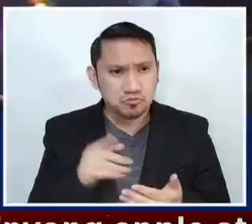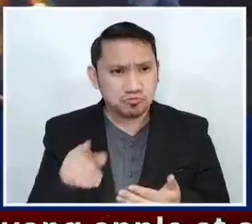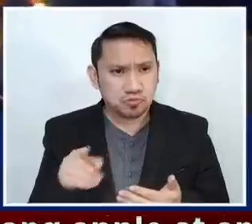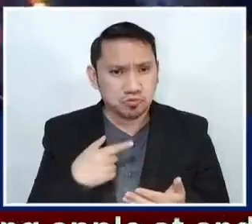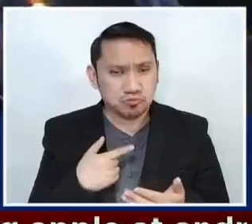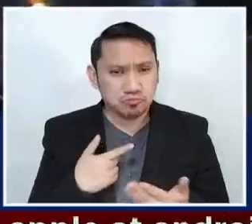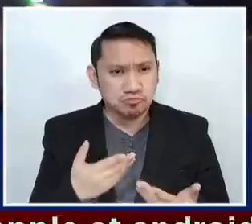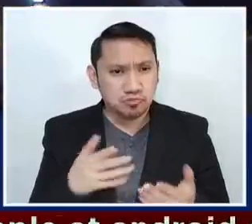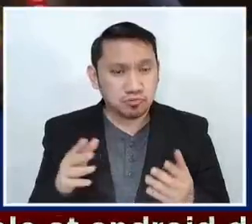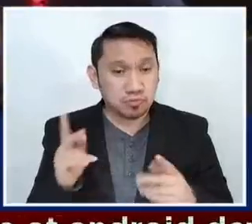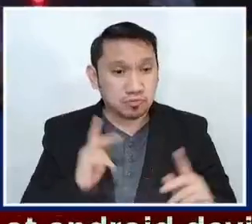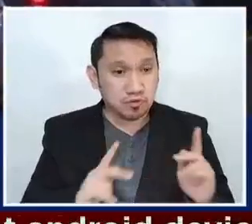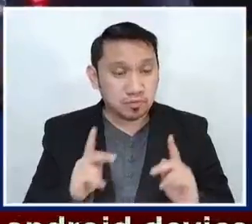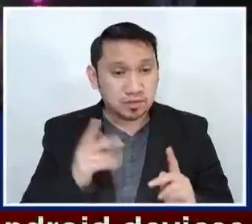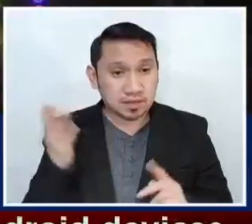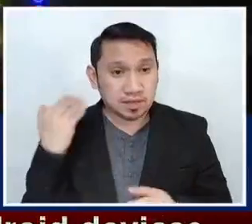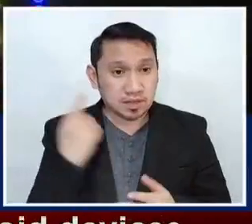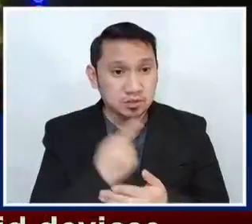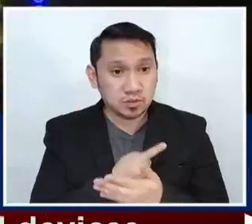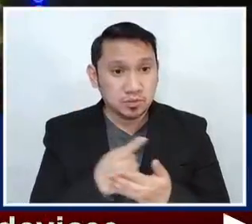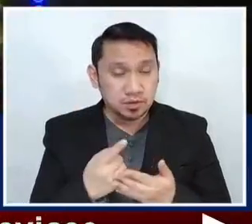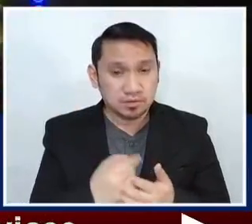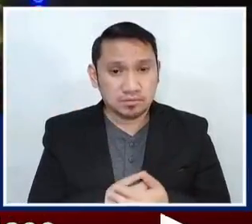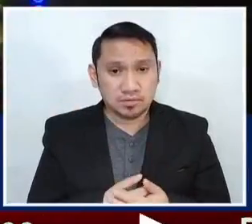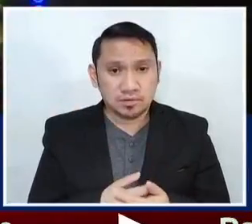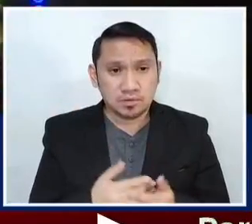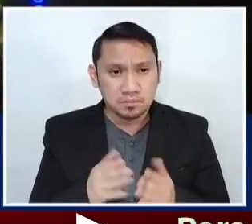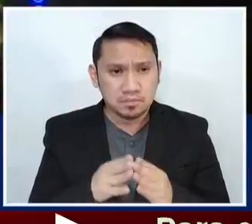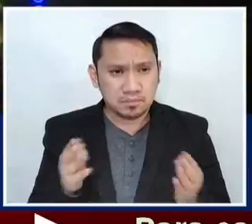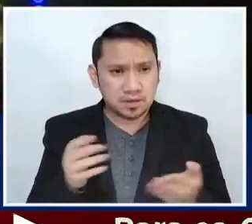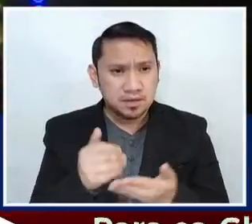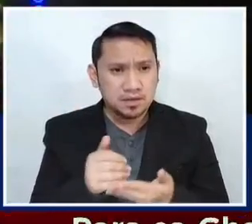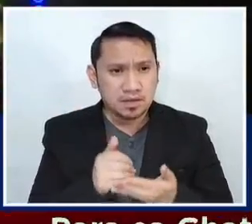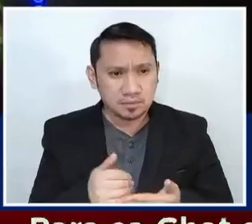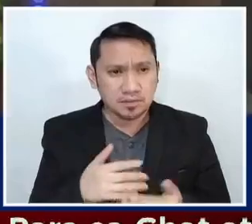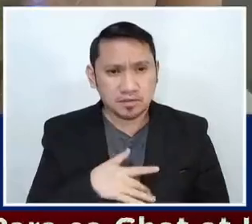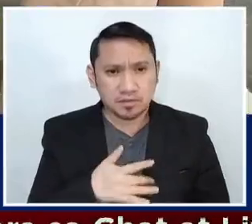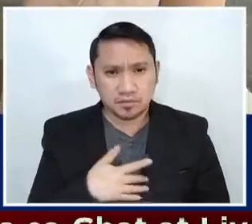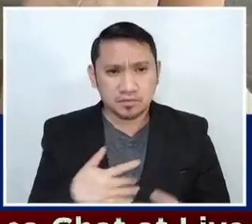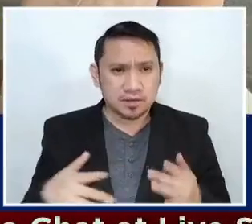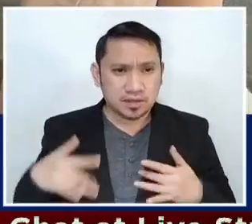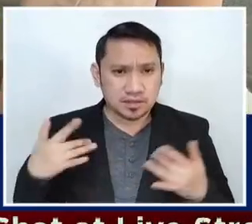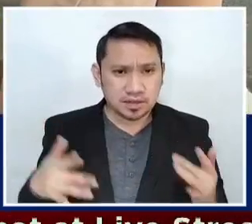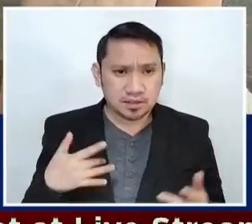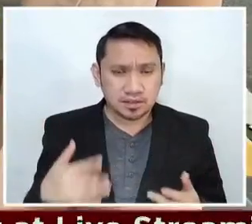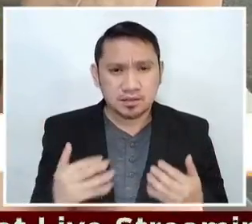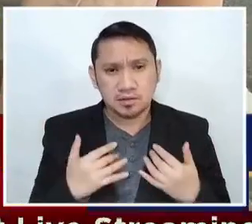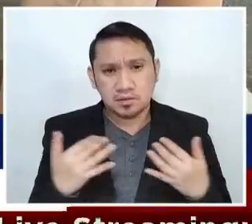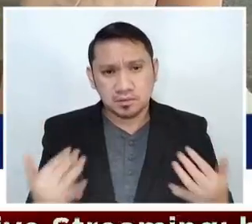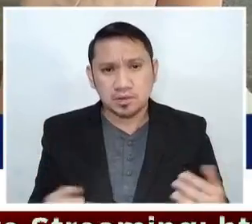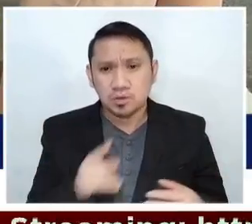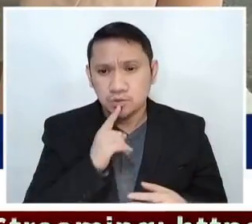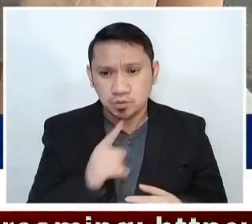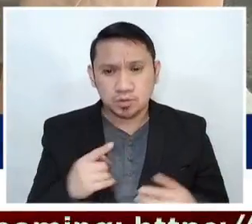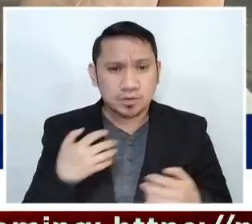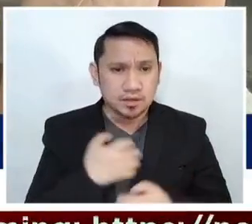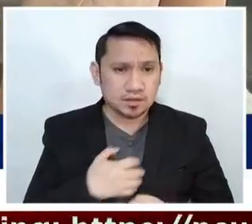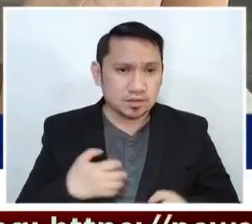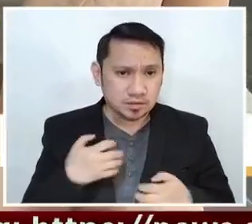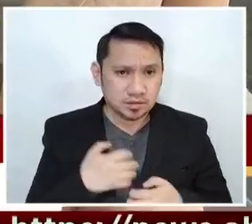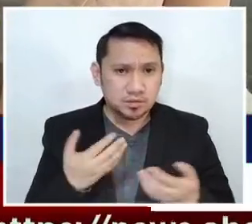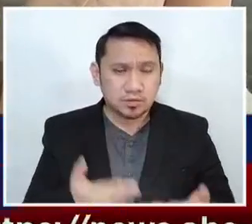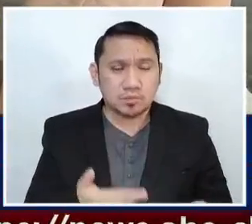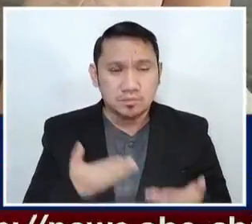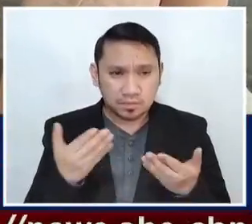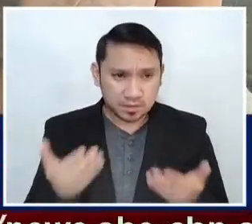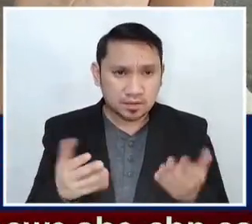linggo. Nakatulong po talaga na naramdaman namin yung excitement ng audience. Like, nag-enjoy po talaga. And we wanna bring that happiness